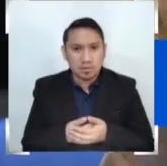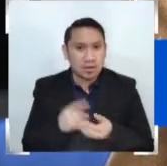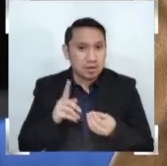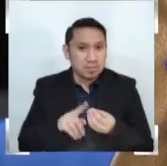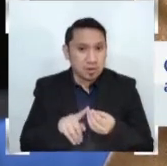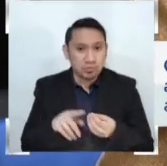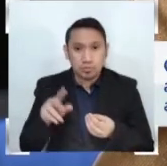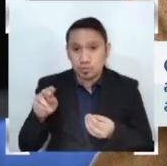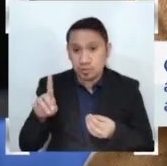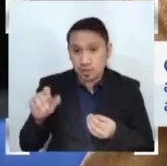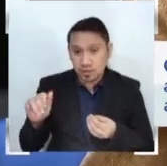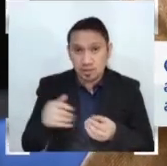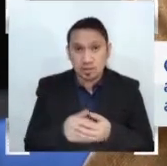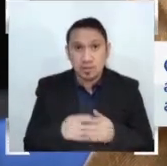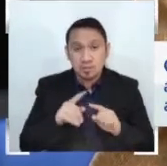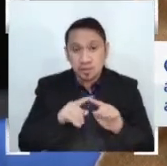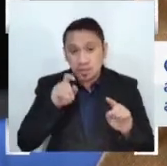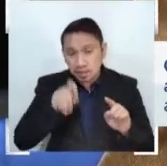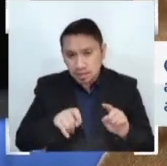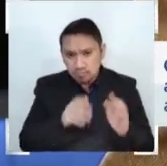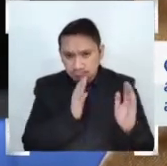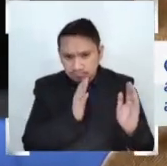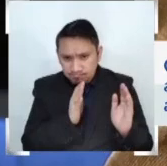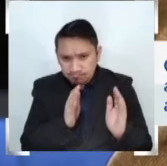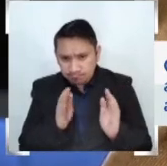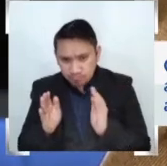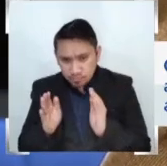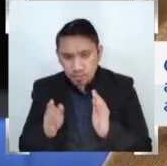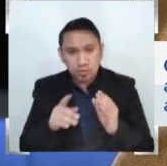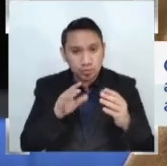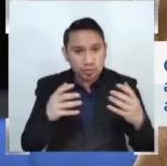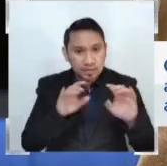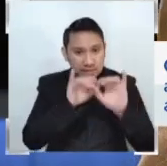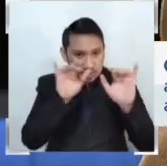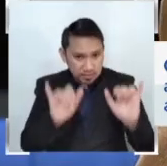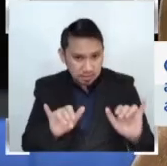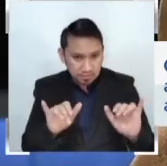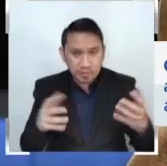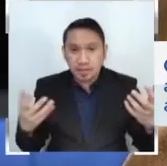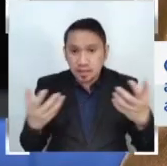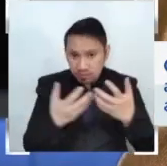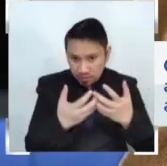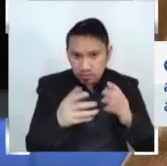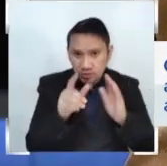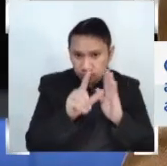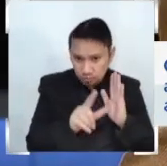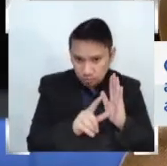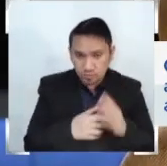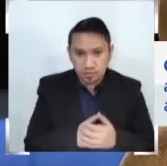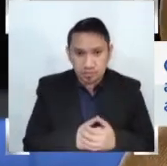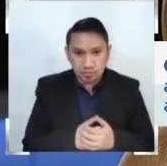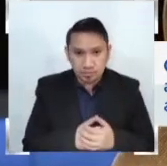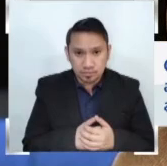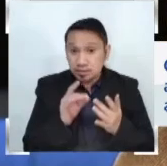LEDAC. Tinotono lang naman ng ating Pangulo dun sa mga sistema yung mga batas natin. So, lalong-lalo